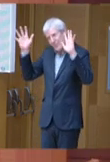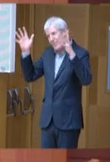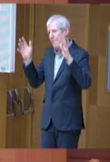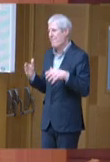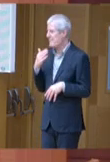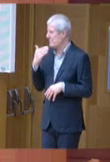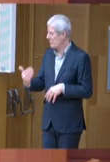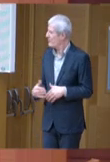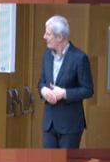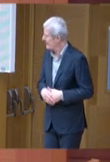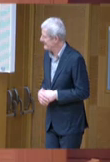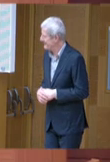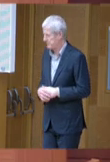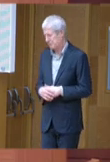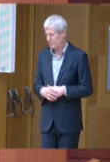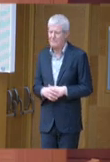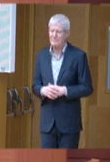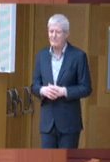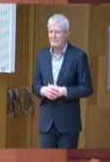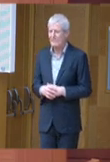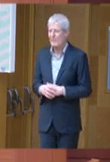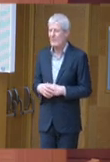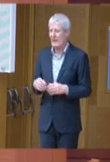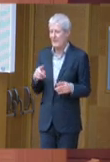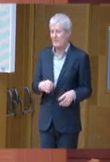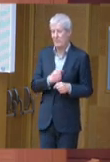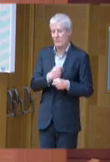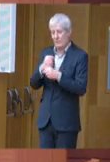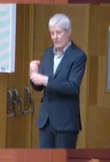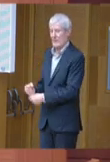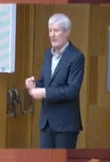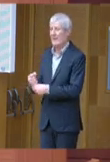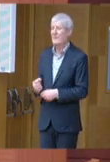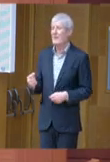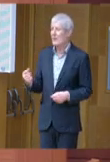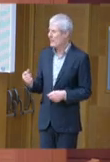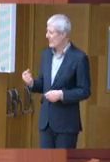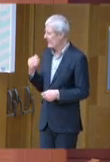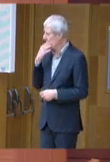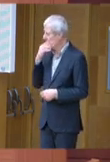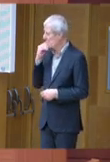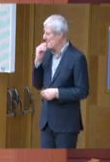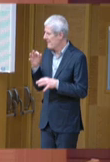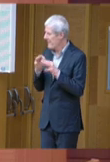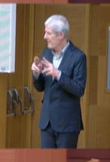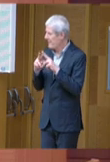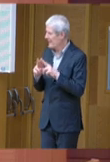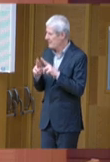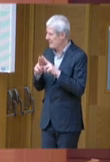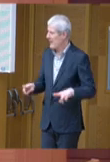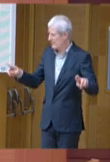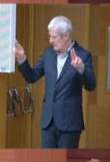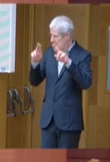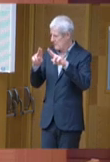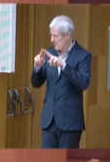Grazie Presidente Falabella, lascerei ora la parola al Presidente Di Fante, il Professore Nazzaro Pagano.